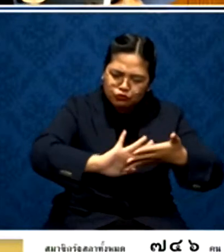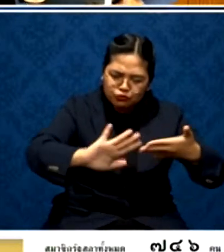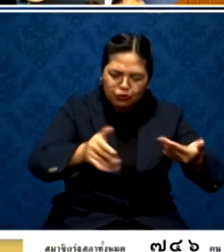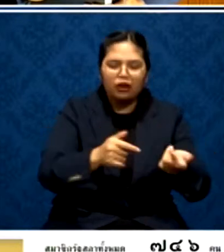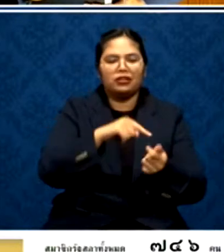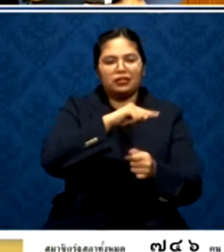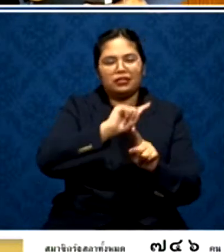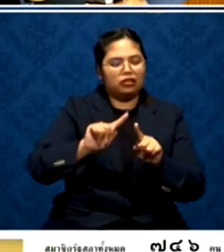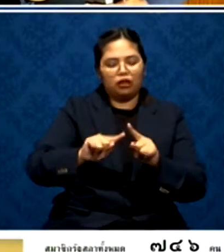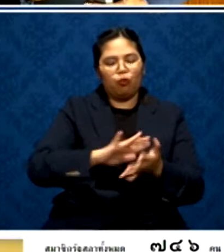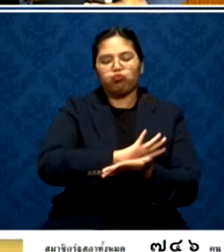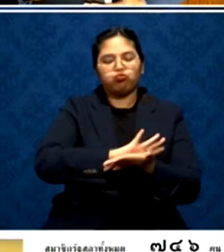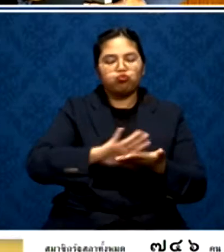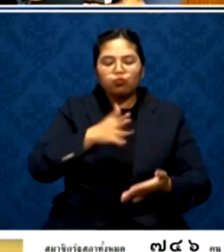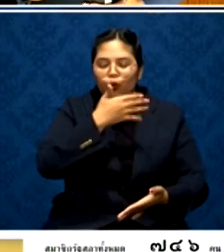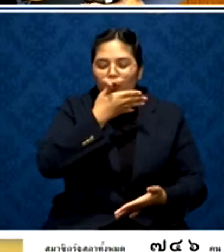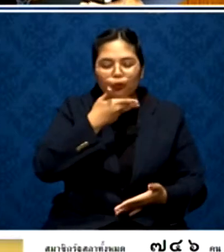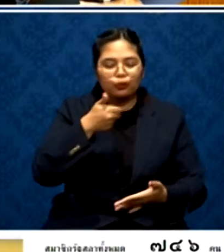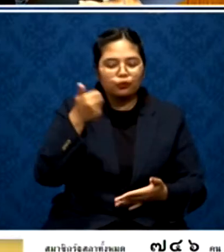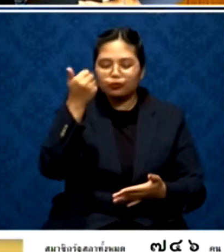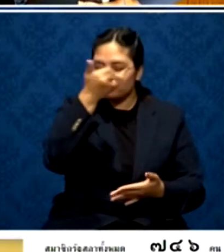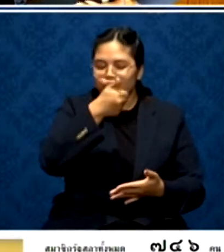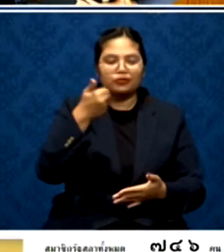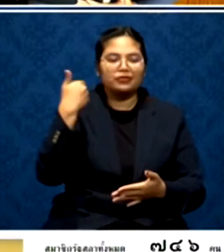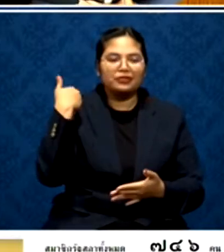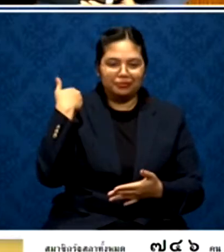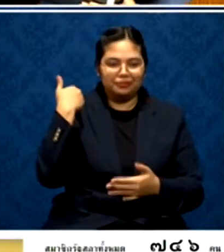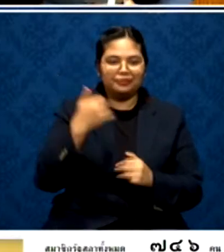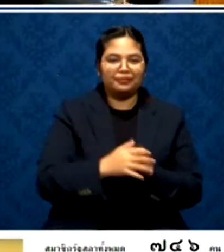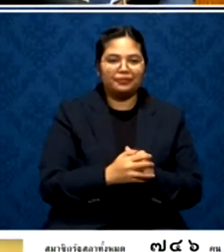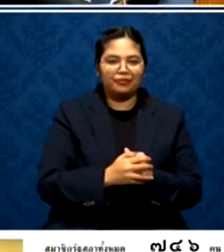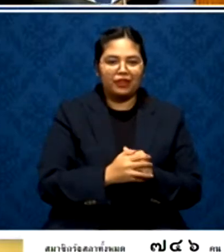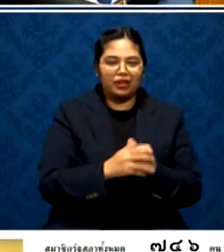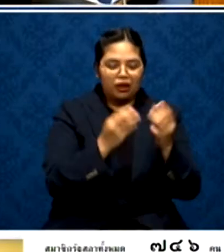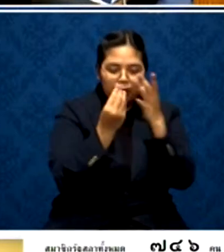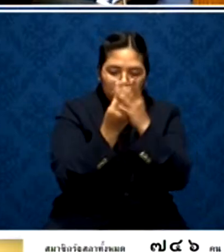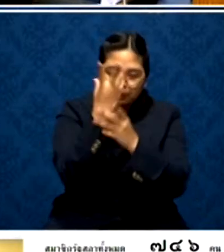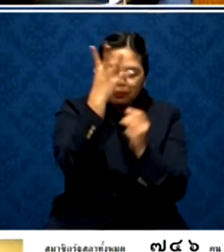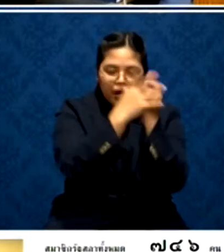บบนิเวศและอนุรักษ์ความหลากหลายพันธุ์สัตว์ป่า